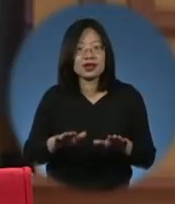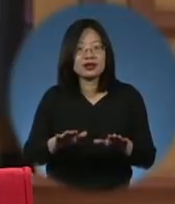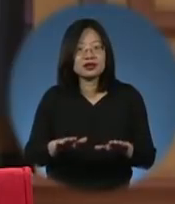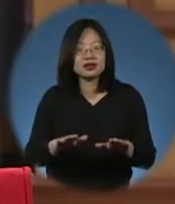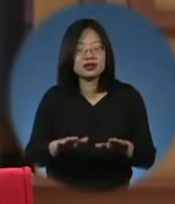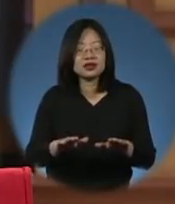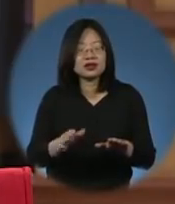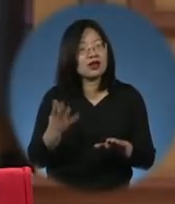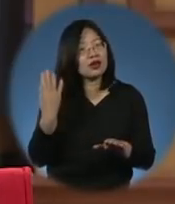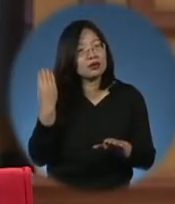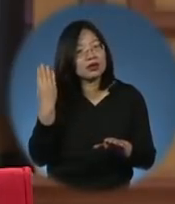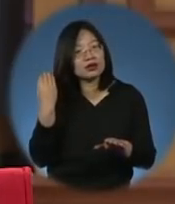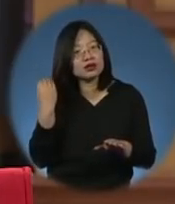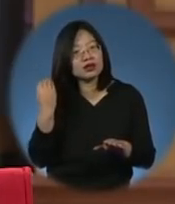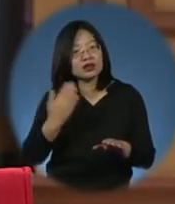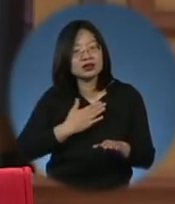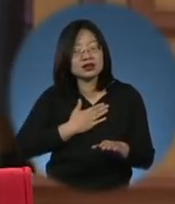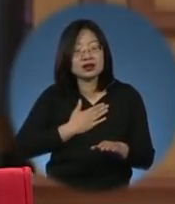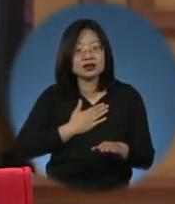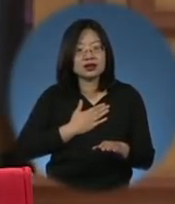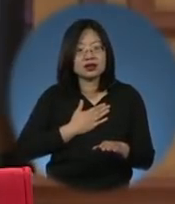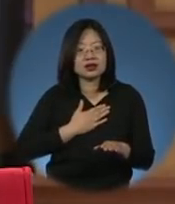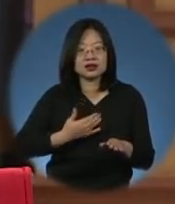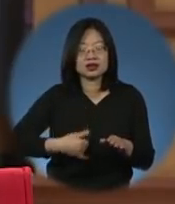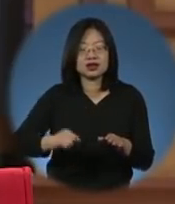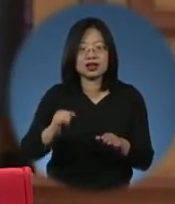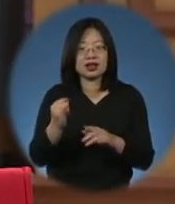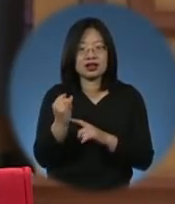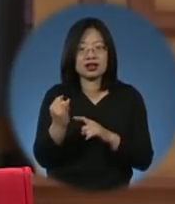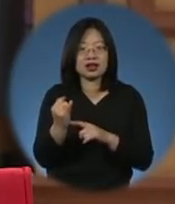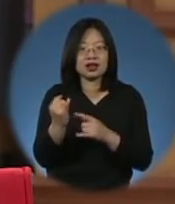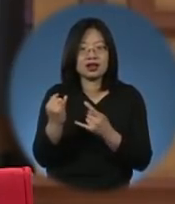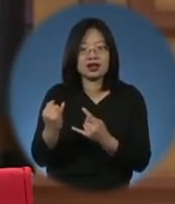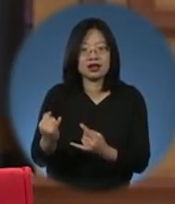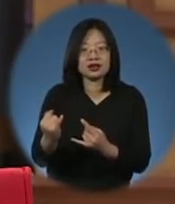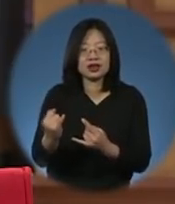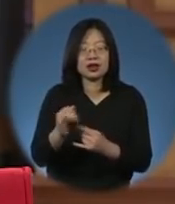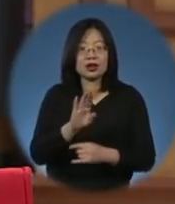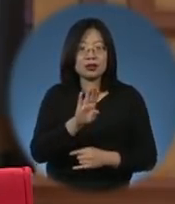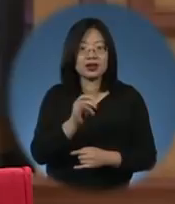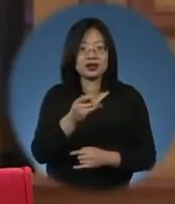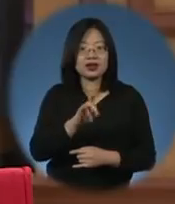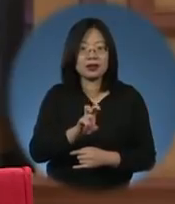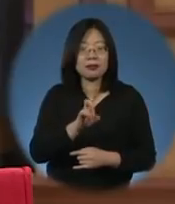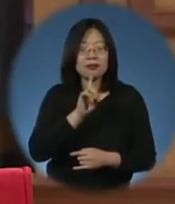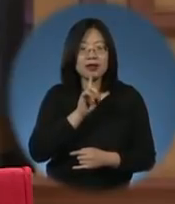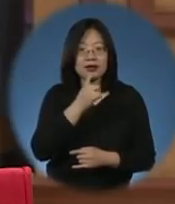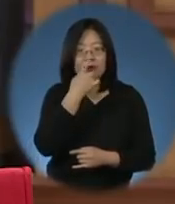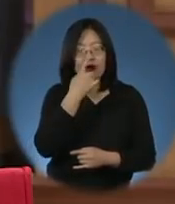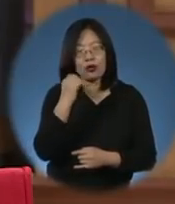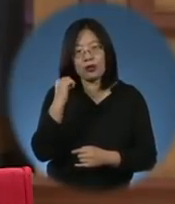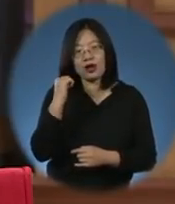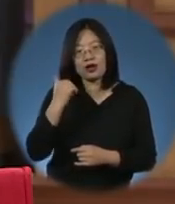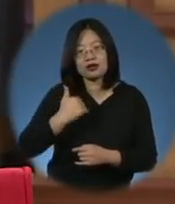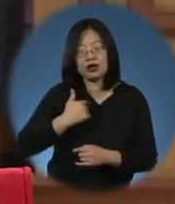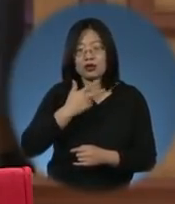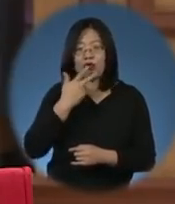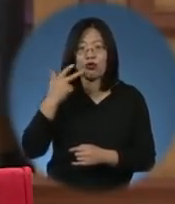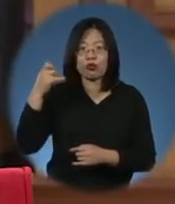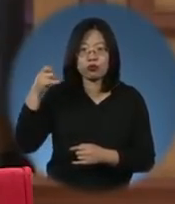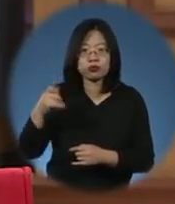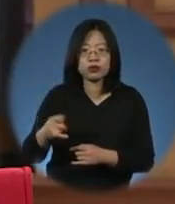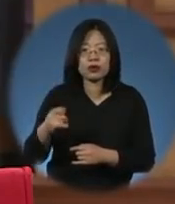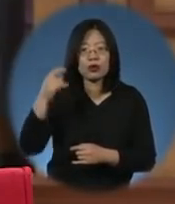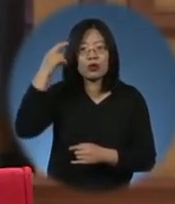이런 겁니다. 얼마 전에 제가 저희 딸아이가한테 이제 베트남어를 배우지 않았더니 저희 딸아이가 하는 이야기가 아빠 나는 영어도